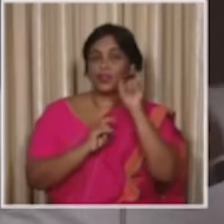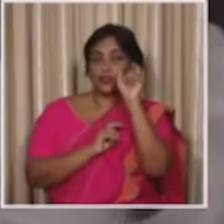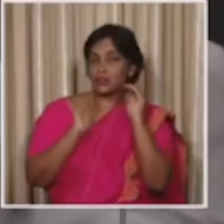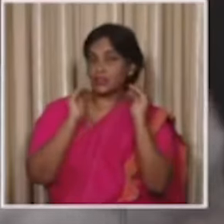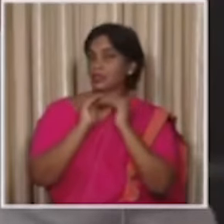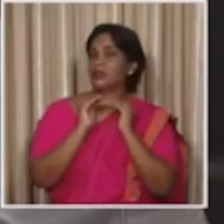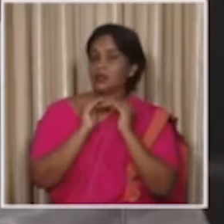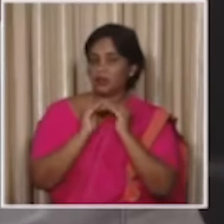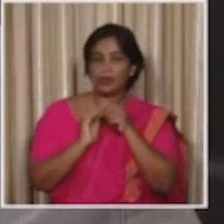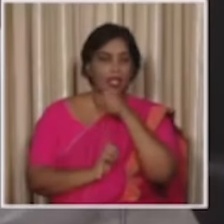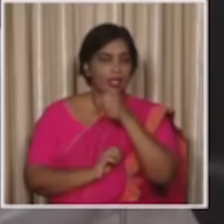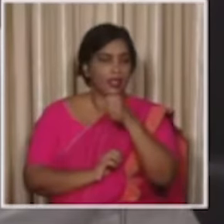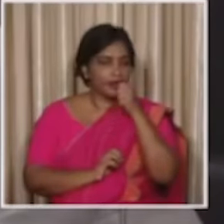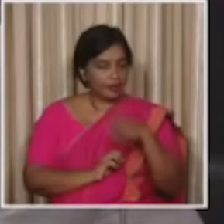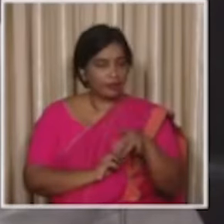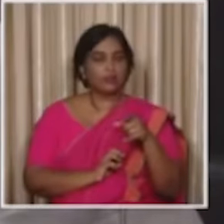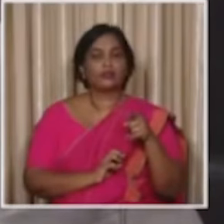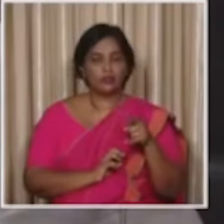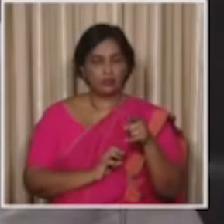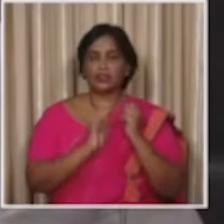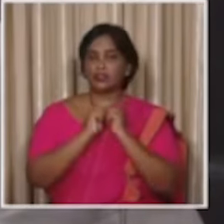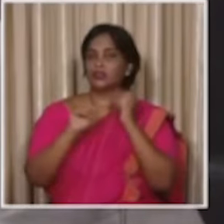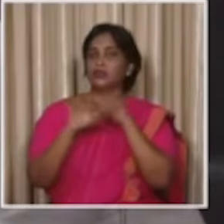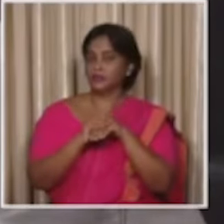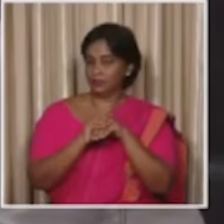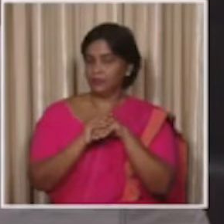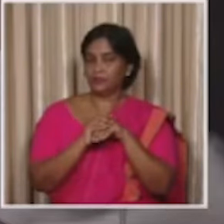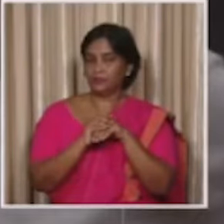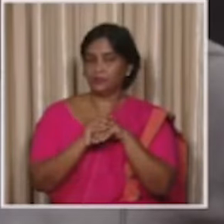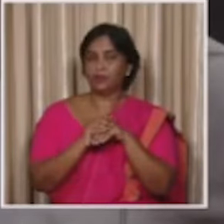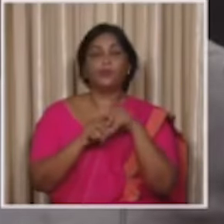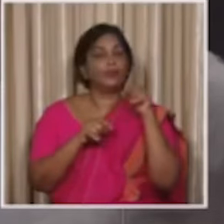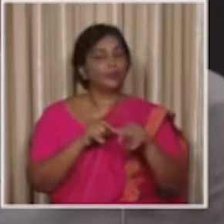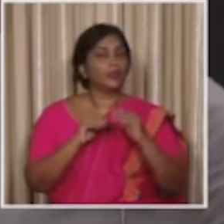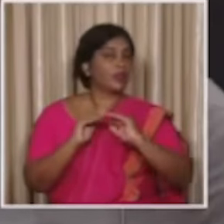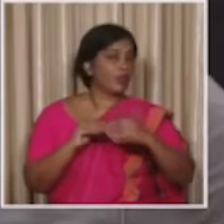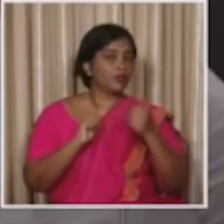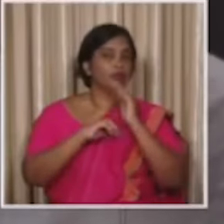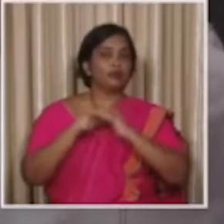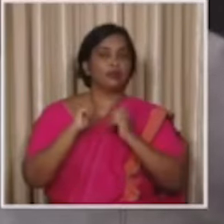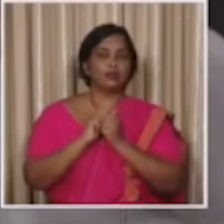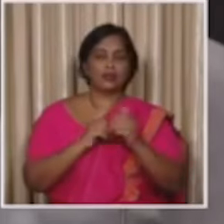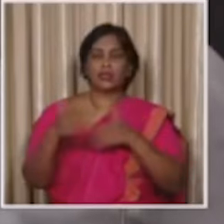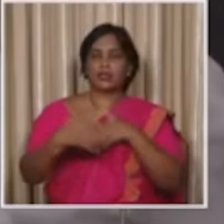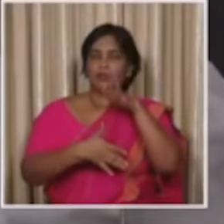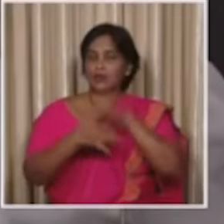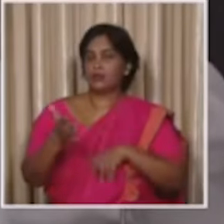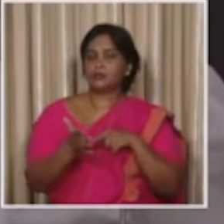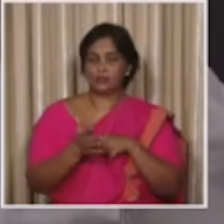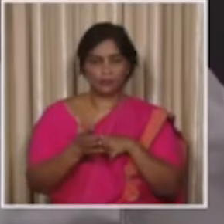ගැලපීම අනුව සමුක පරීක්ෂණයක් තියලා තමයි බඳවා ගන්නේ ගුරු සේවයට. මේන් පිටත යන වැඩ පිළිලක් තමයි මේ කැබිනට් පත්‍රිකාවේ